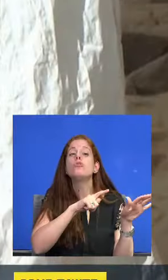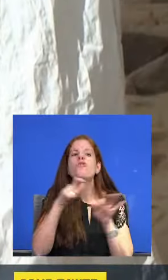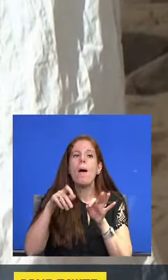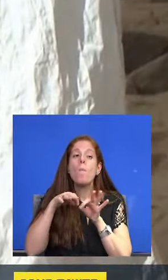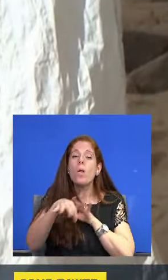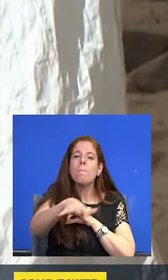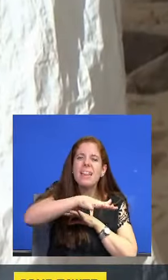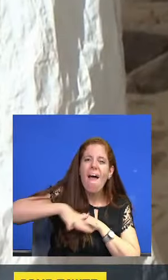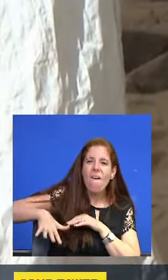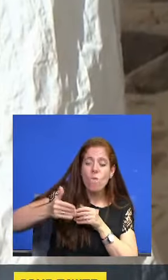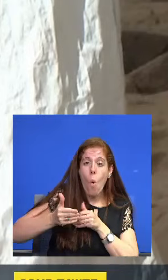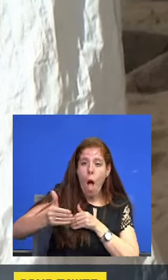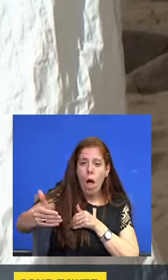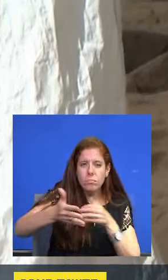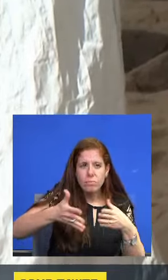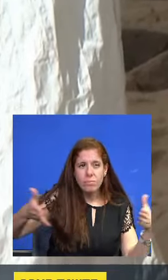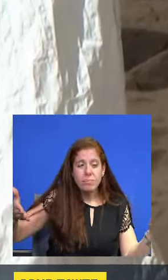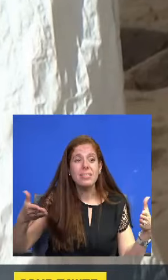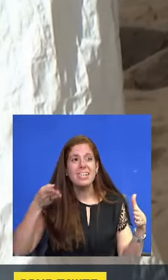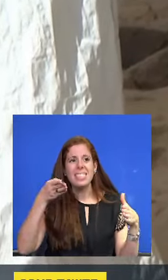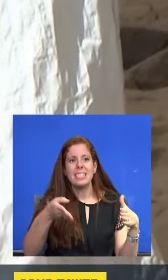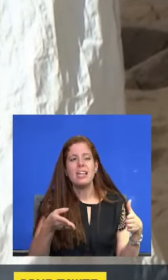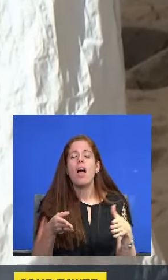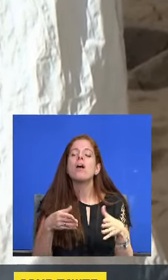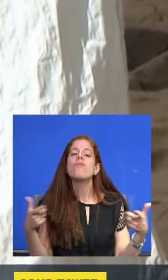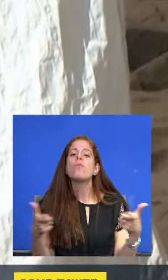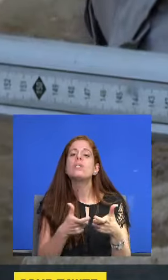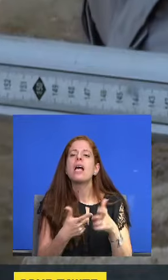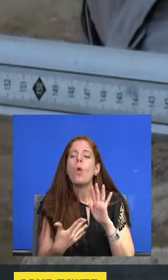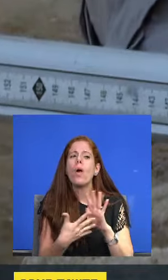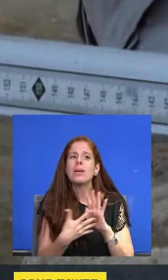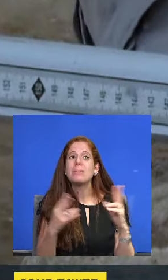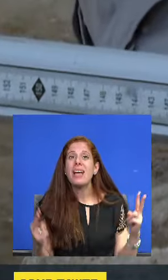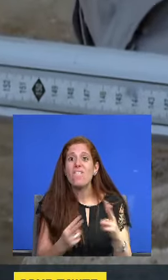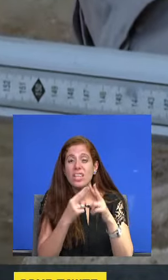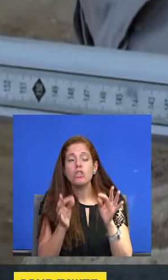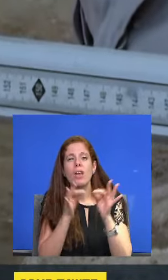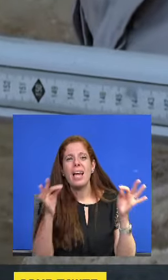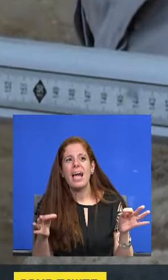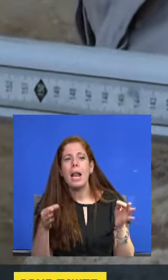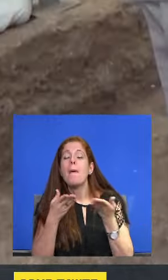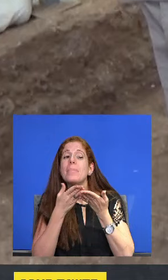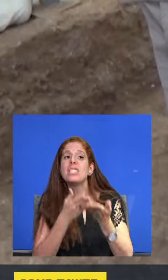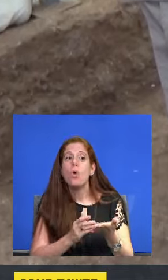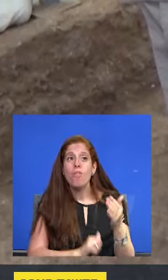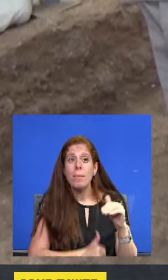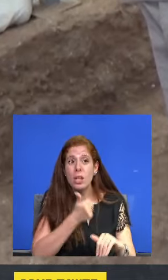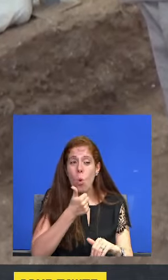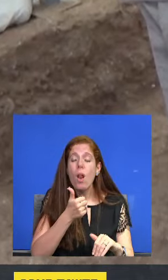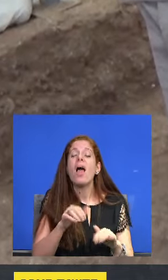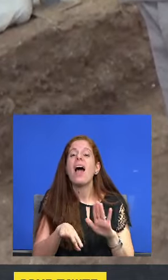רבוע, נכנסה לרצועת עזה קבוצת חוקרים צרפתית שהחלה בסיוע ובניהול חשיפת